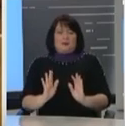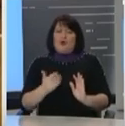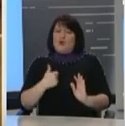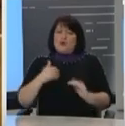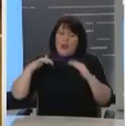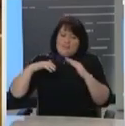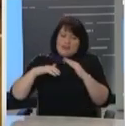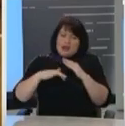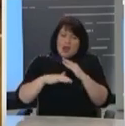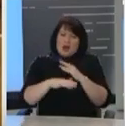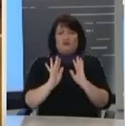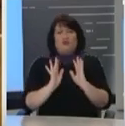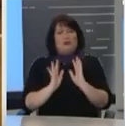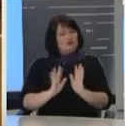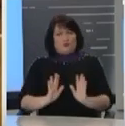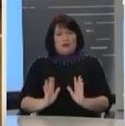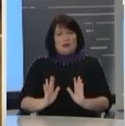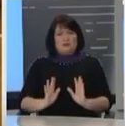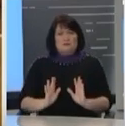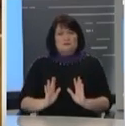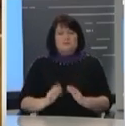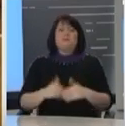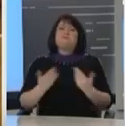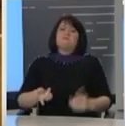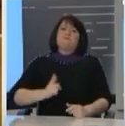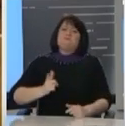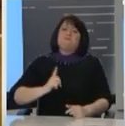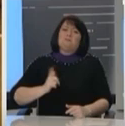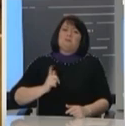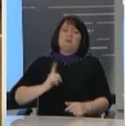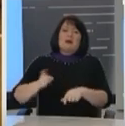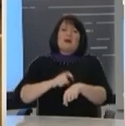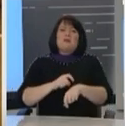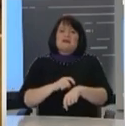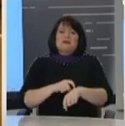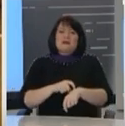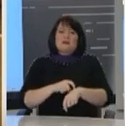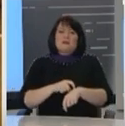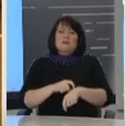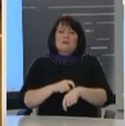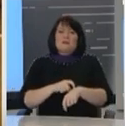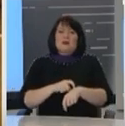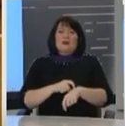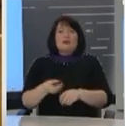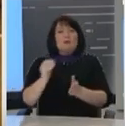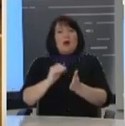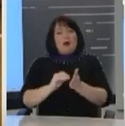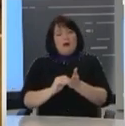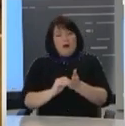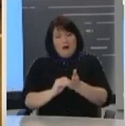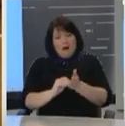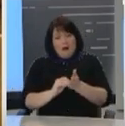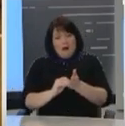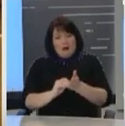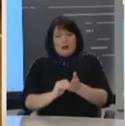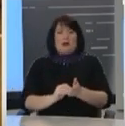εξελίξεις, όχι δρώνοντας πρωταγωνιστικά, αλλά περιμένοντας κάποια στιγμή τη Δευτέρα Παρουσία,